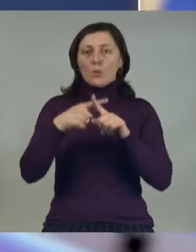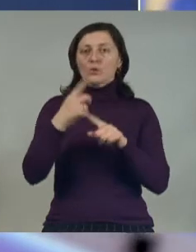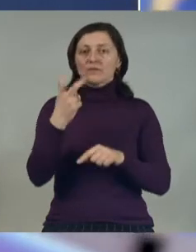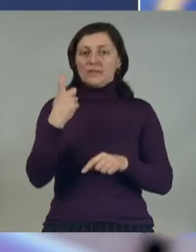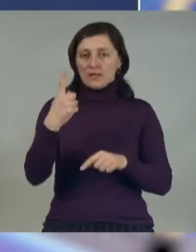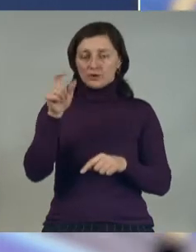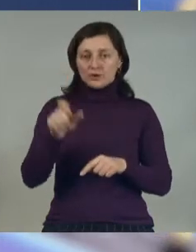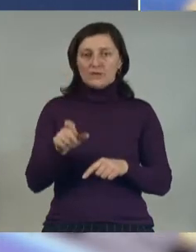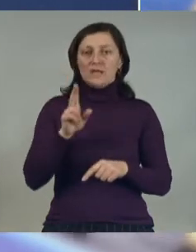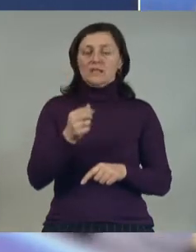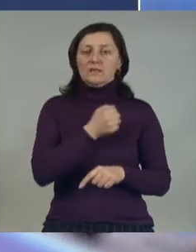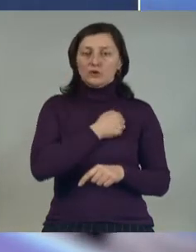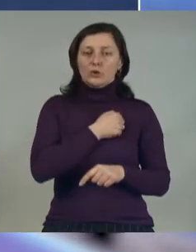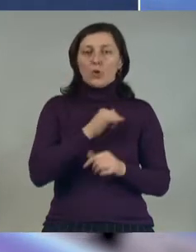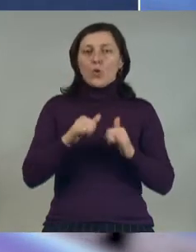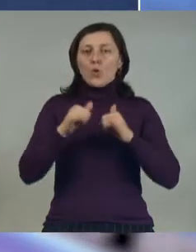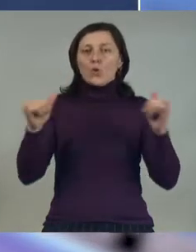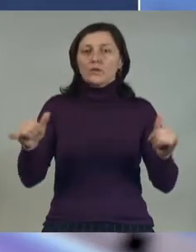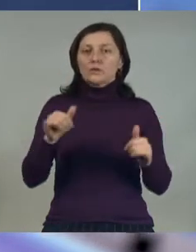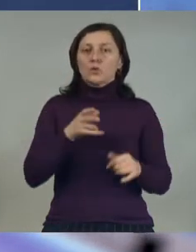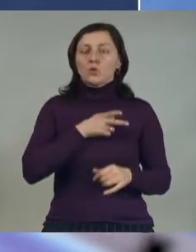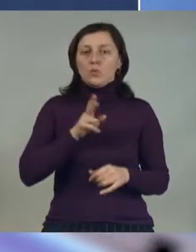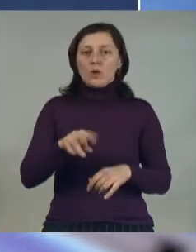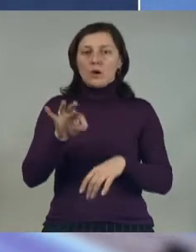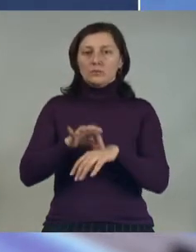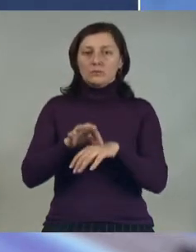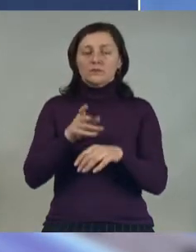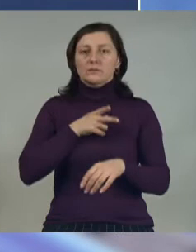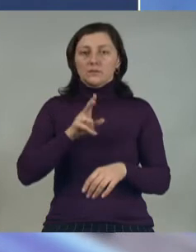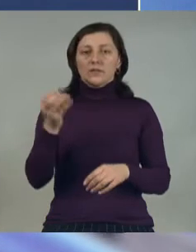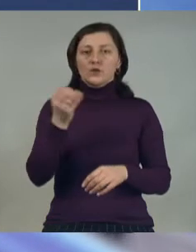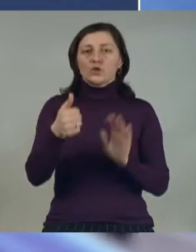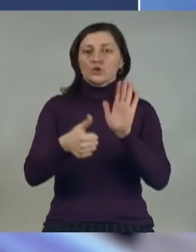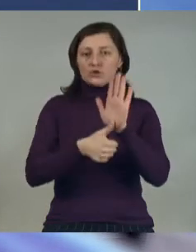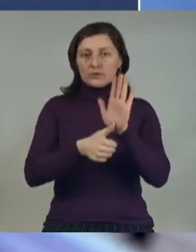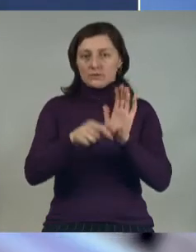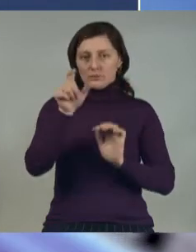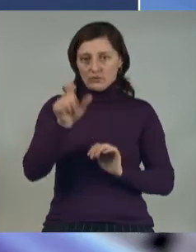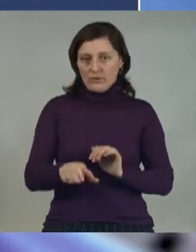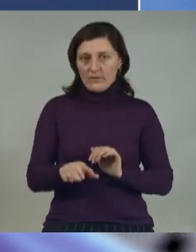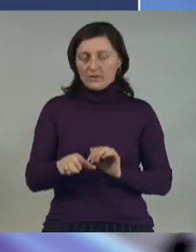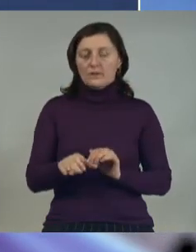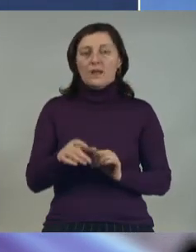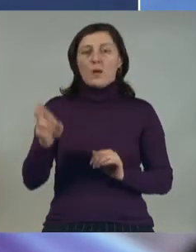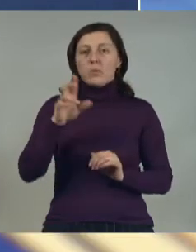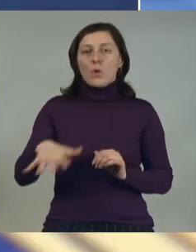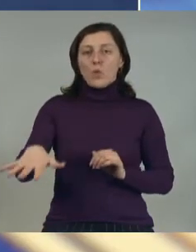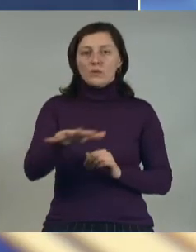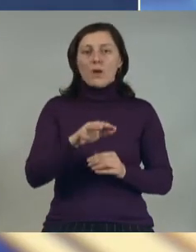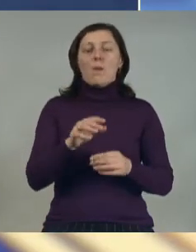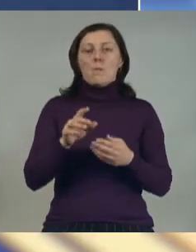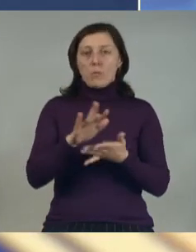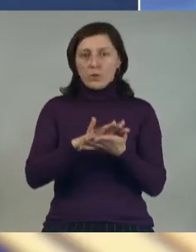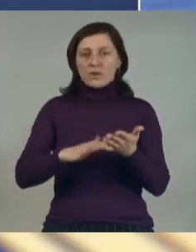к сожалению увеличилось число умерших болезнь унесла жизни еще 6 жителей области в регионе продолжается вакцинации от